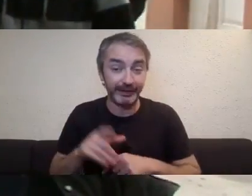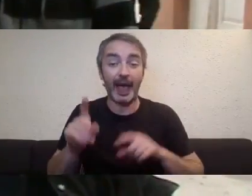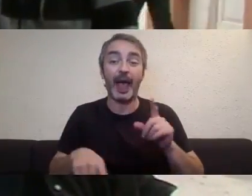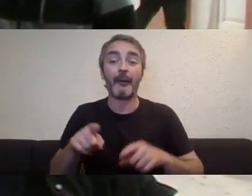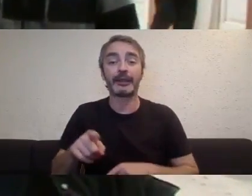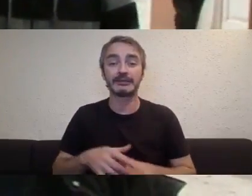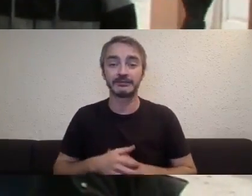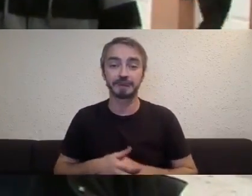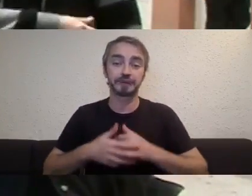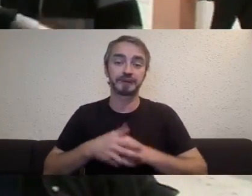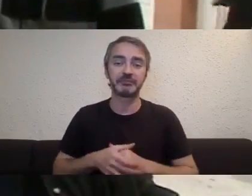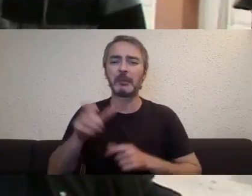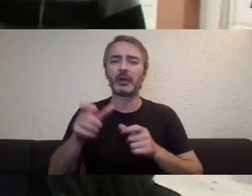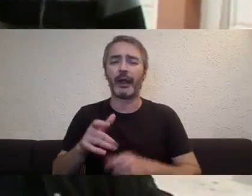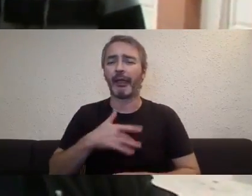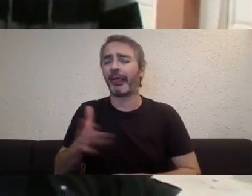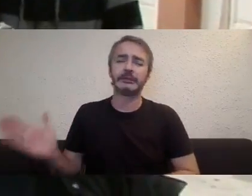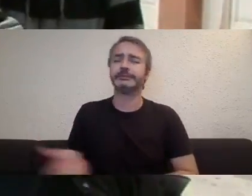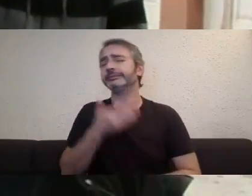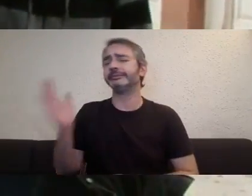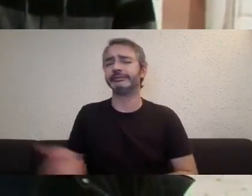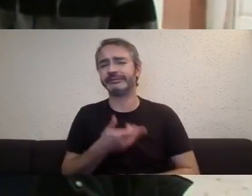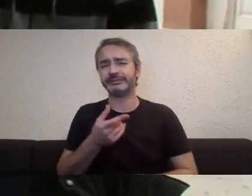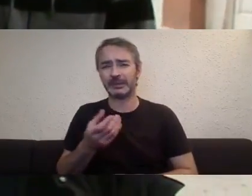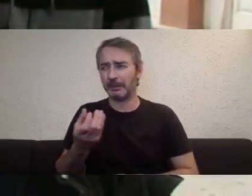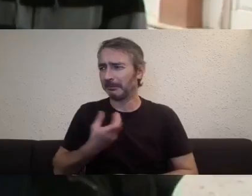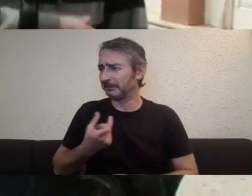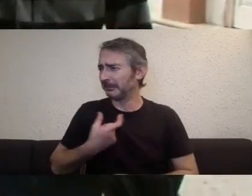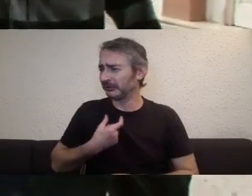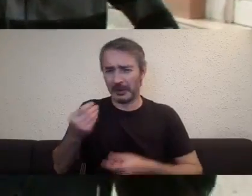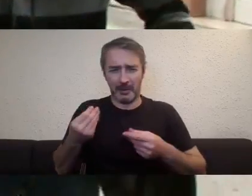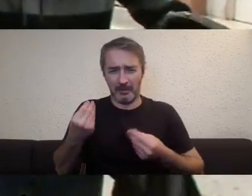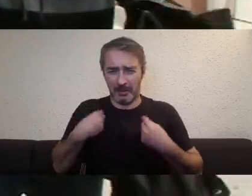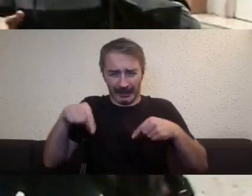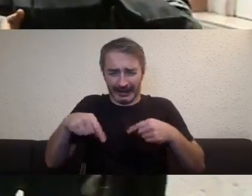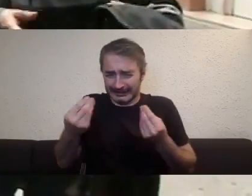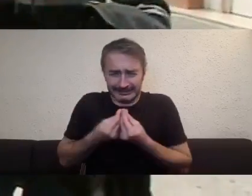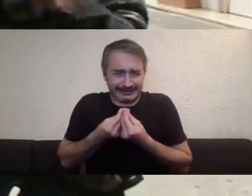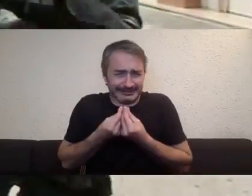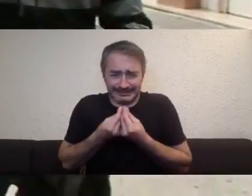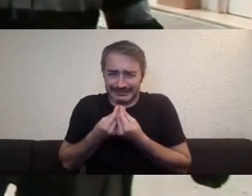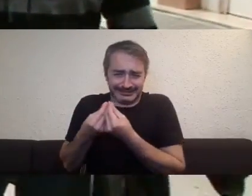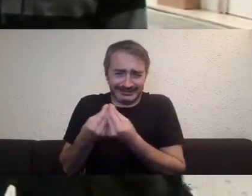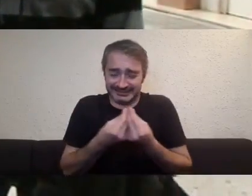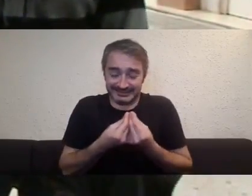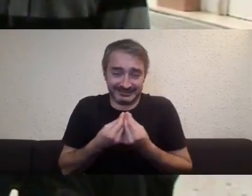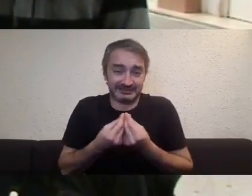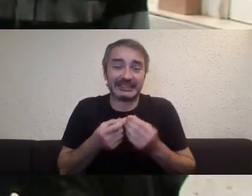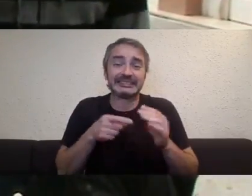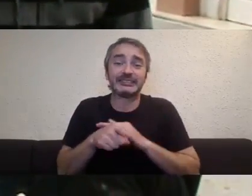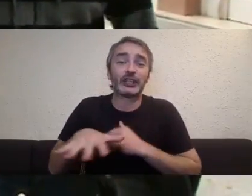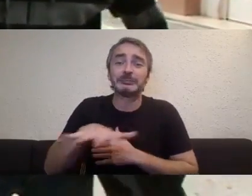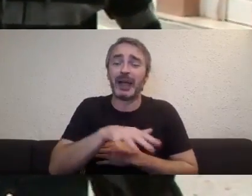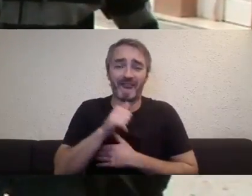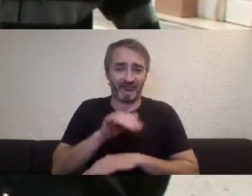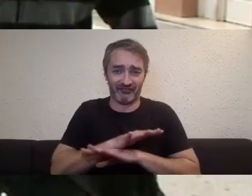realment doncs, es deixava entrar gent a tot tipus de gent visquent en un espai superreduït. Bueno, un jaleo,